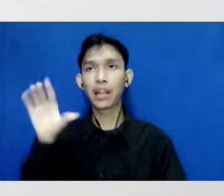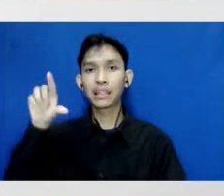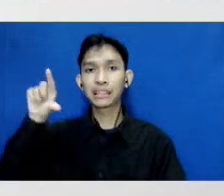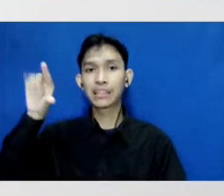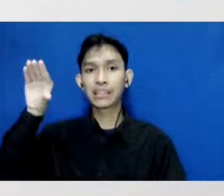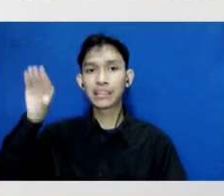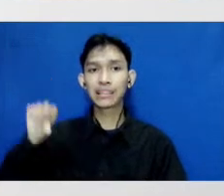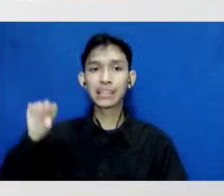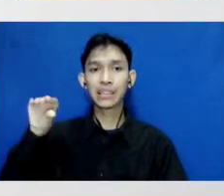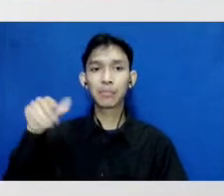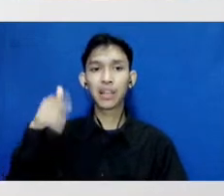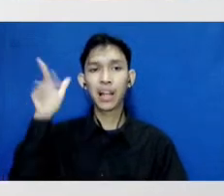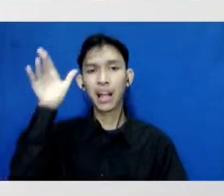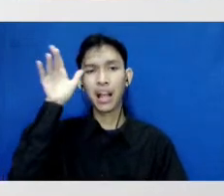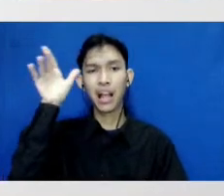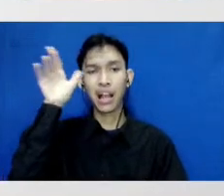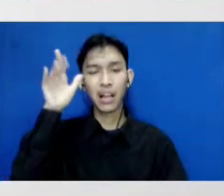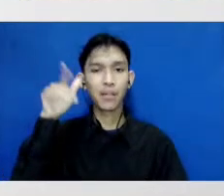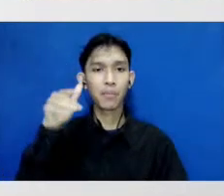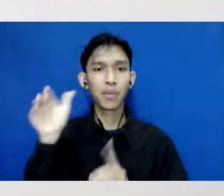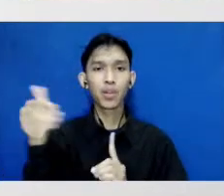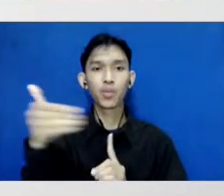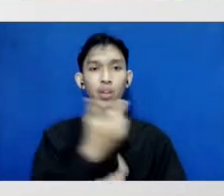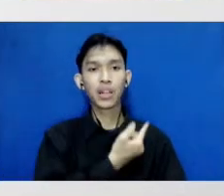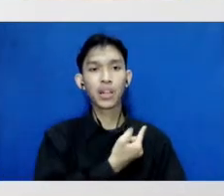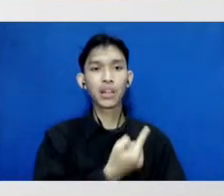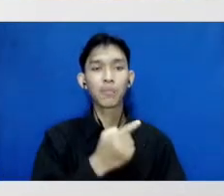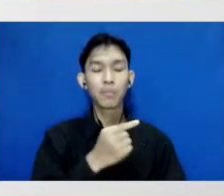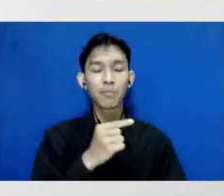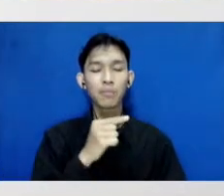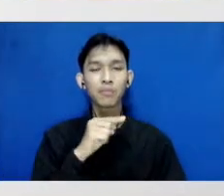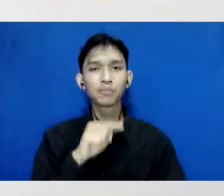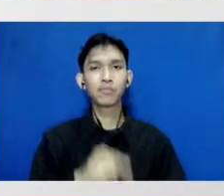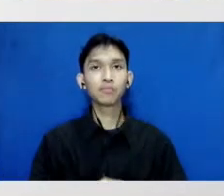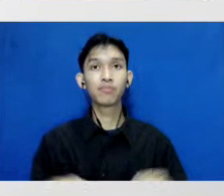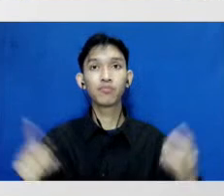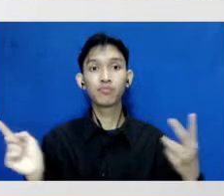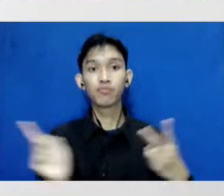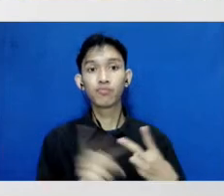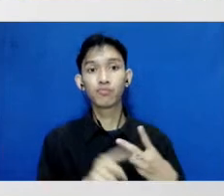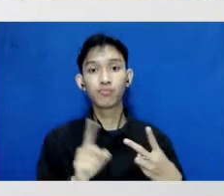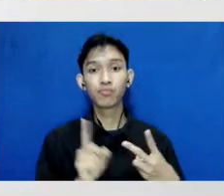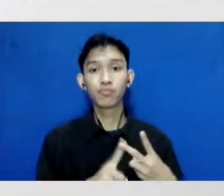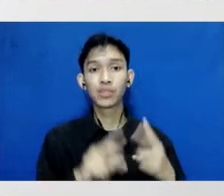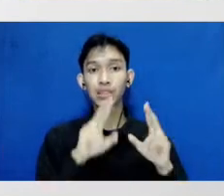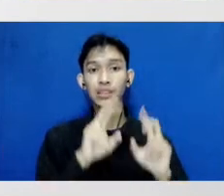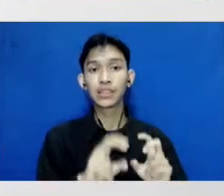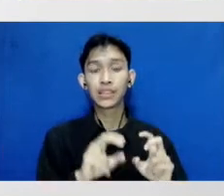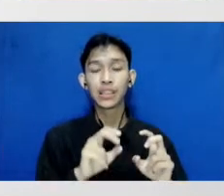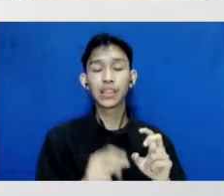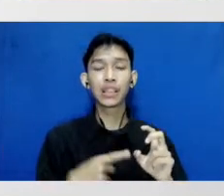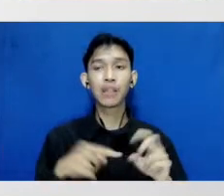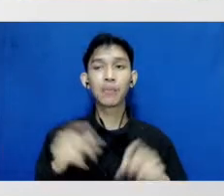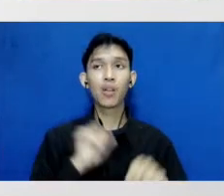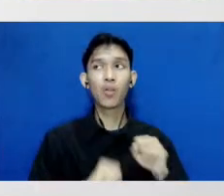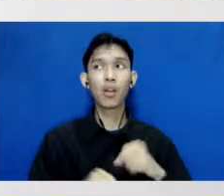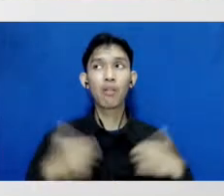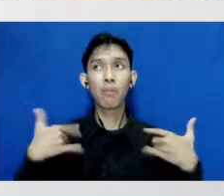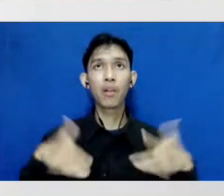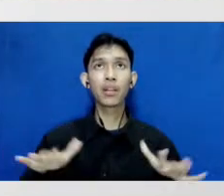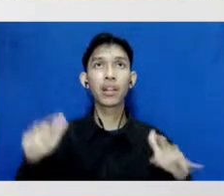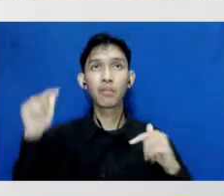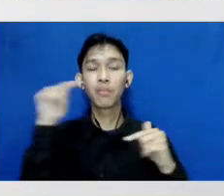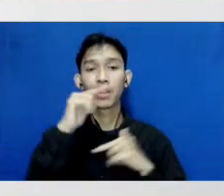mengenai pentingnya perlindungan data pribadi. Contoh kedua, di riset yang kami lakukan terkait dengan kebebasan berekspresi